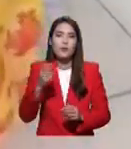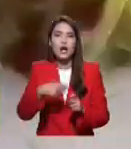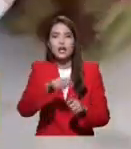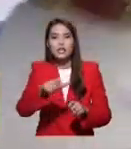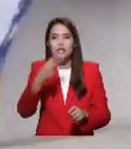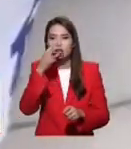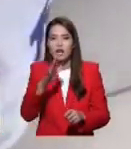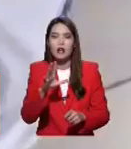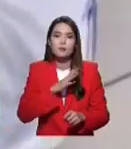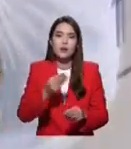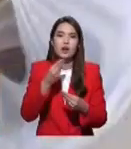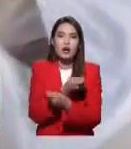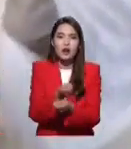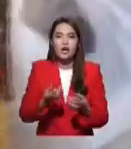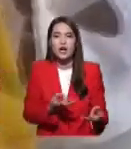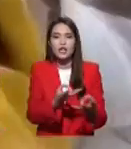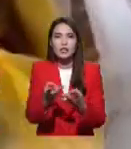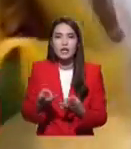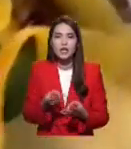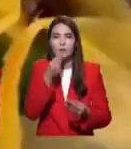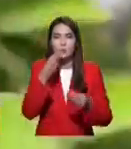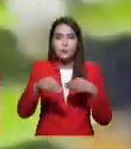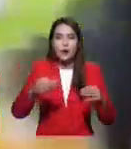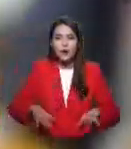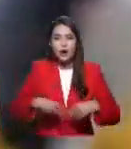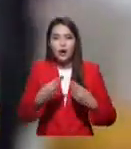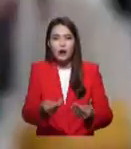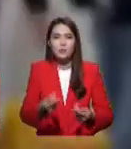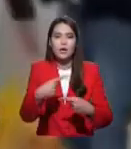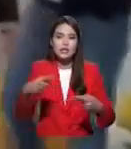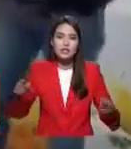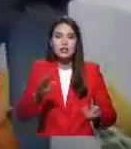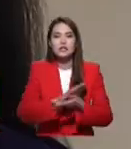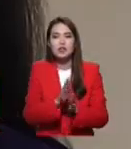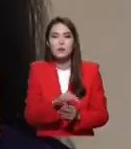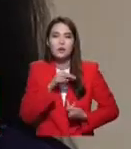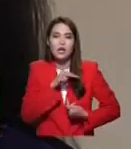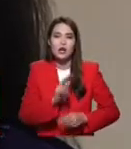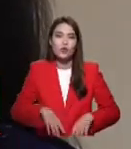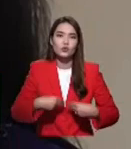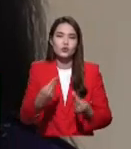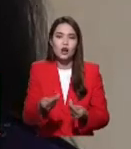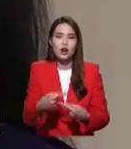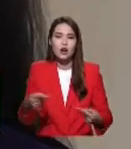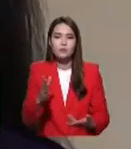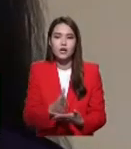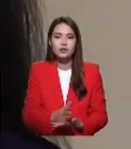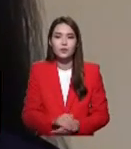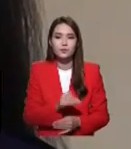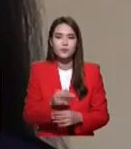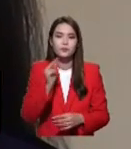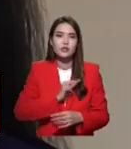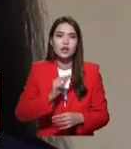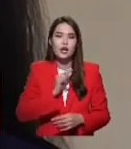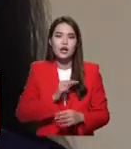қарамай тамақтан тартқан кембағал жандарға азық түлік тасыды. Басқа да керек жарағын түгендеп берді. Бұл менің өзім ішіндегі енді миссиям деп